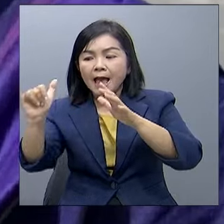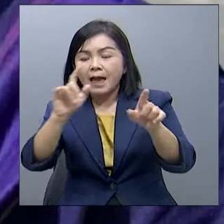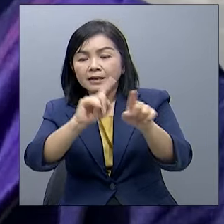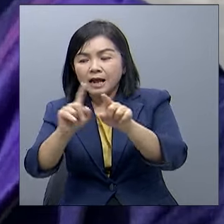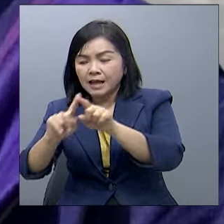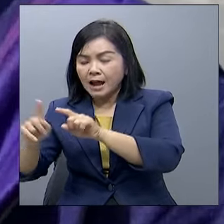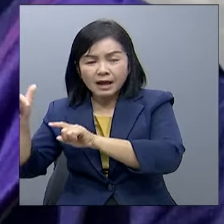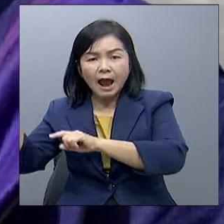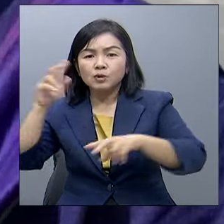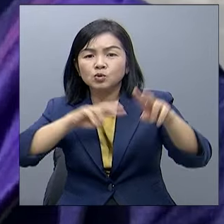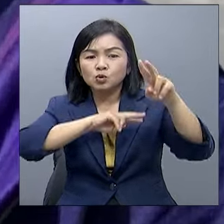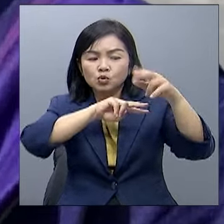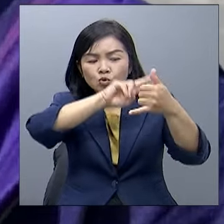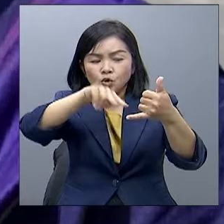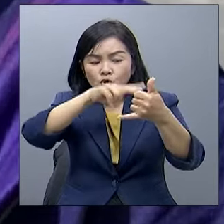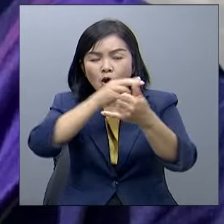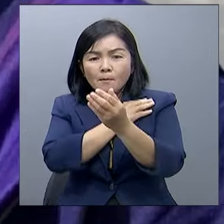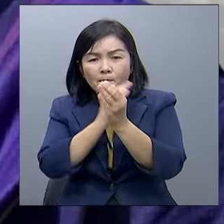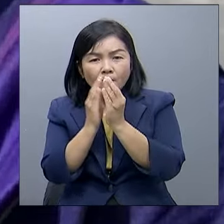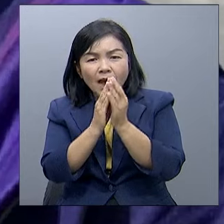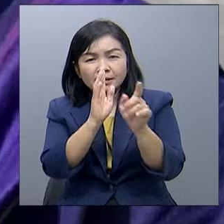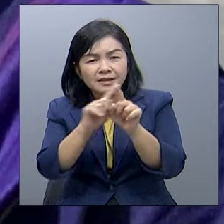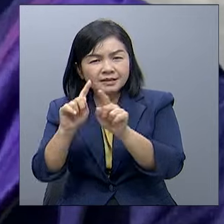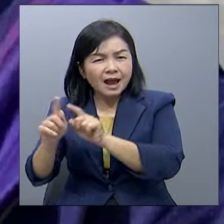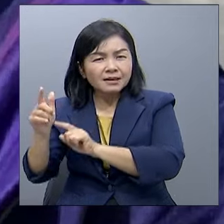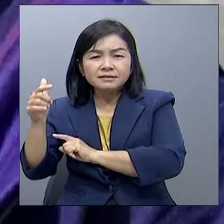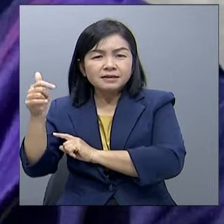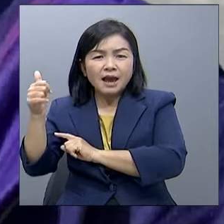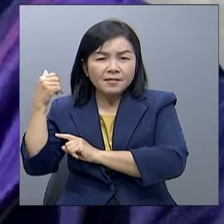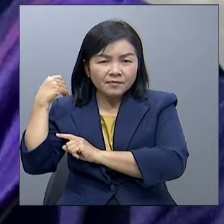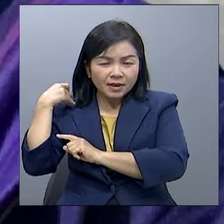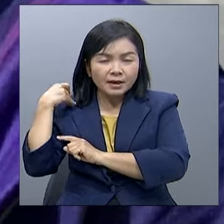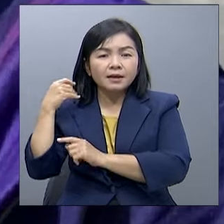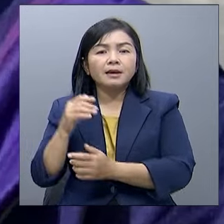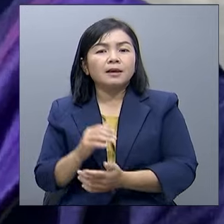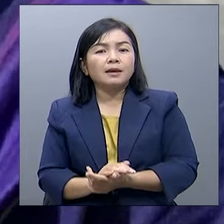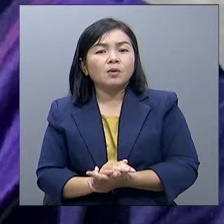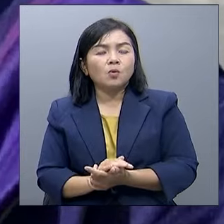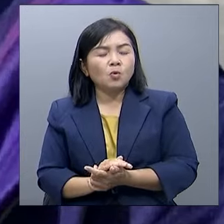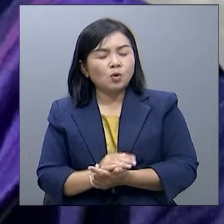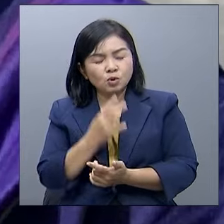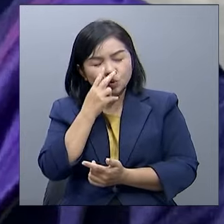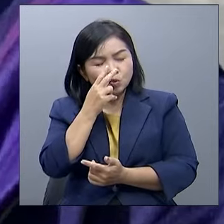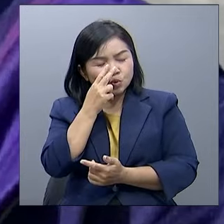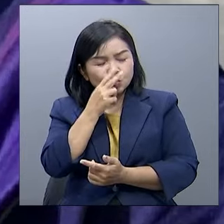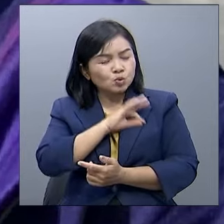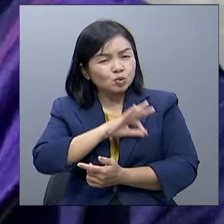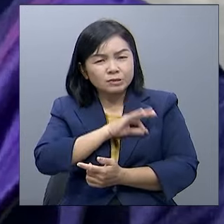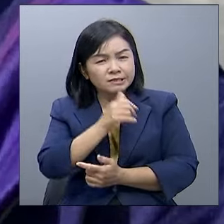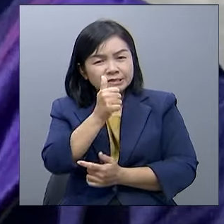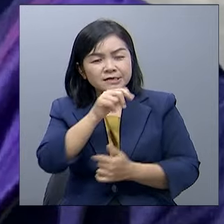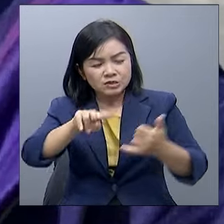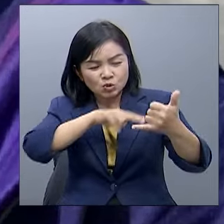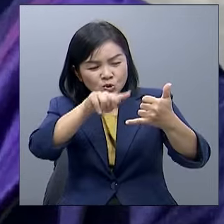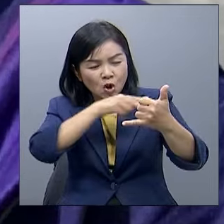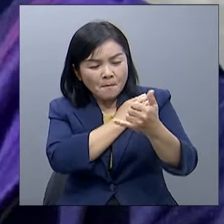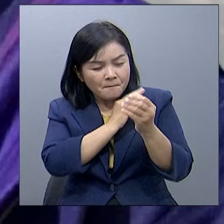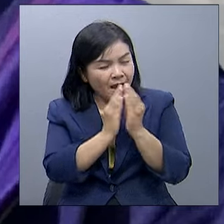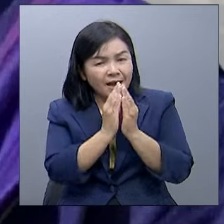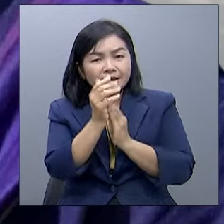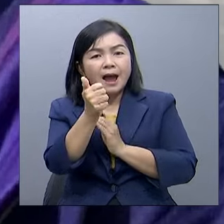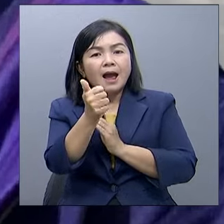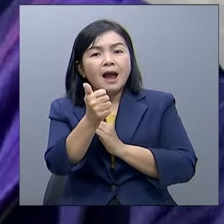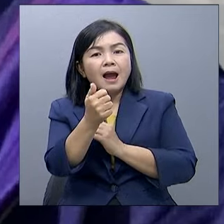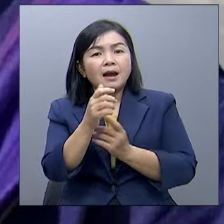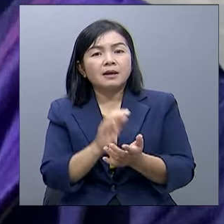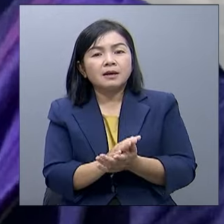นนะพระติดคุกฟรี1ปี3เดือน2วันเราสะใจเราอะไรได ้ พอถึงเวลาข่า